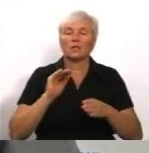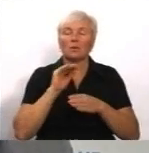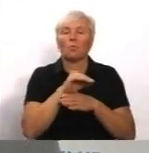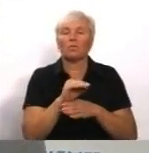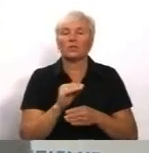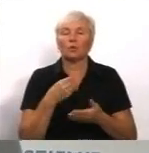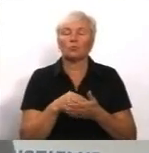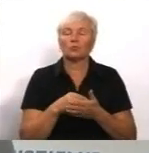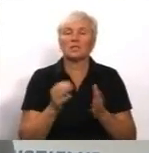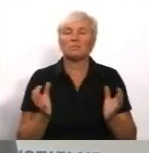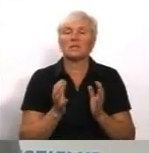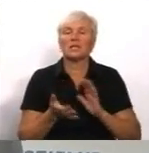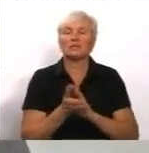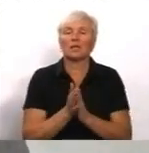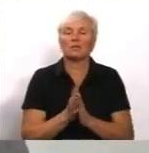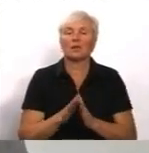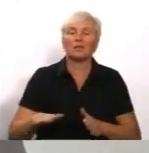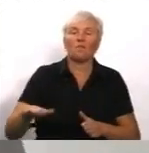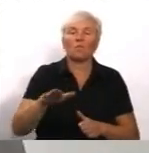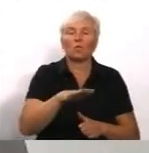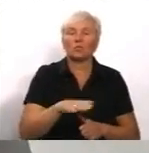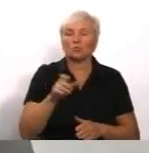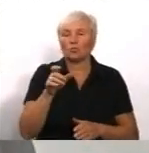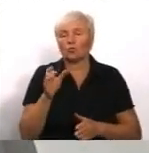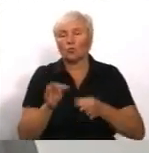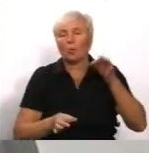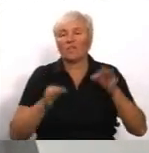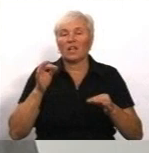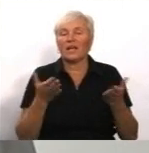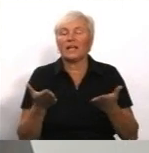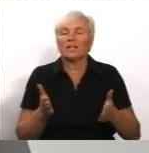стану навколишнього довкілля. Яким шляхом